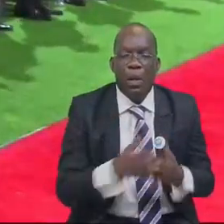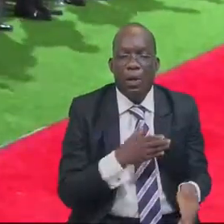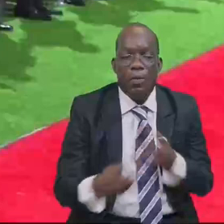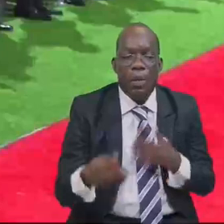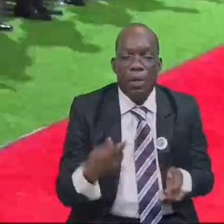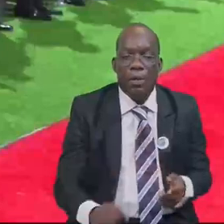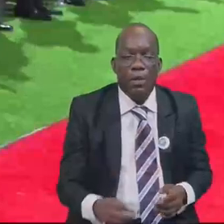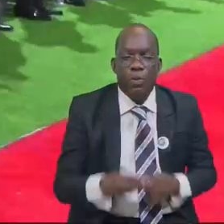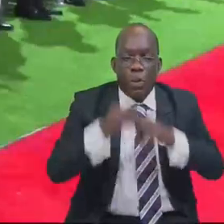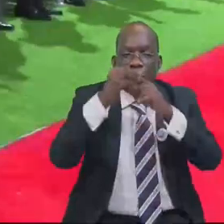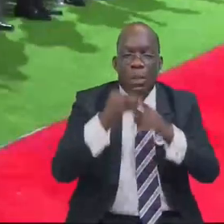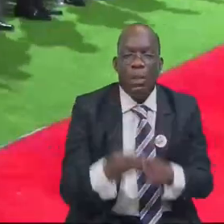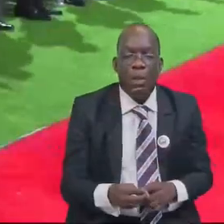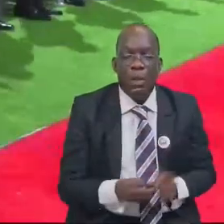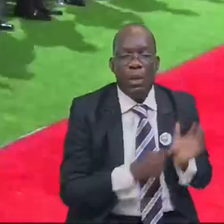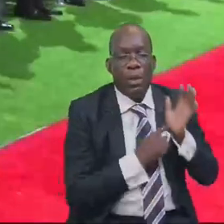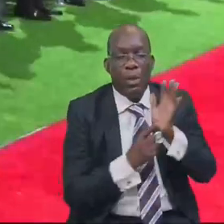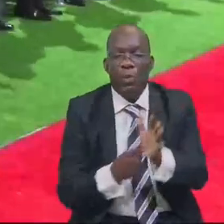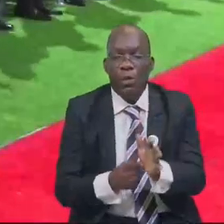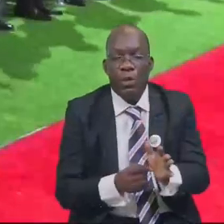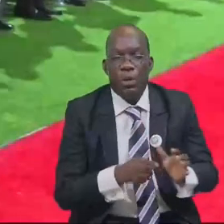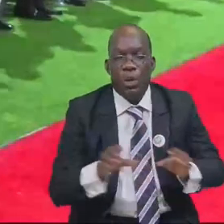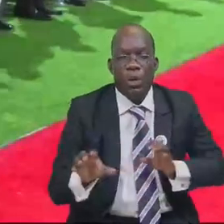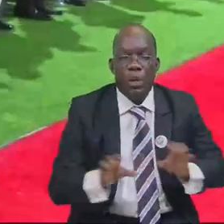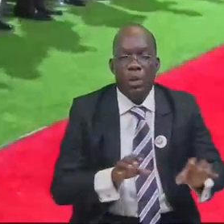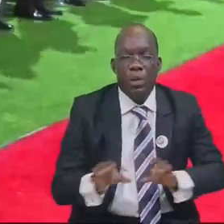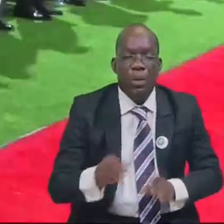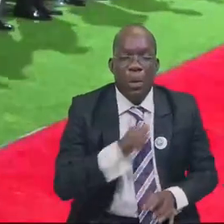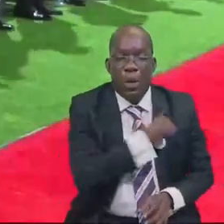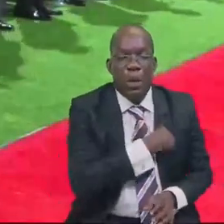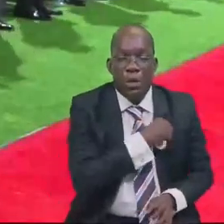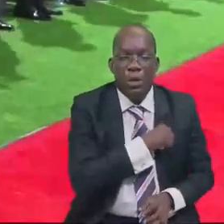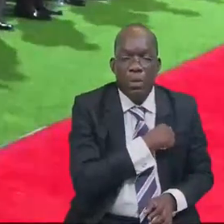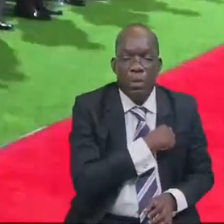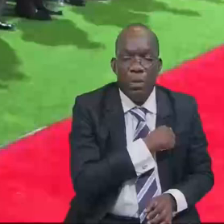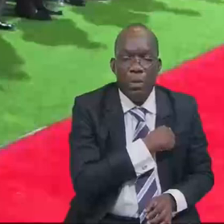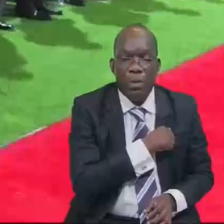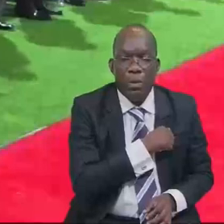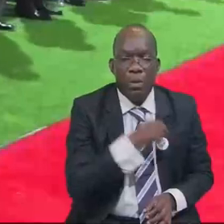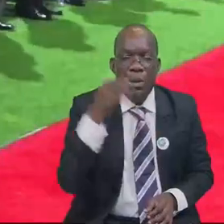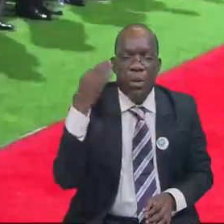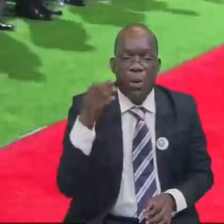Quelles que soient les démonstrations particulières, les actions, les attitudes